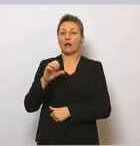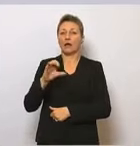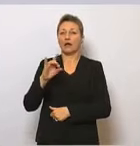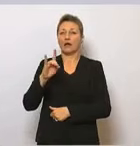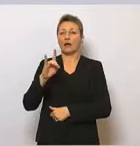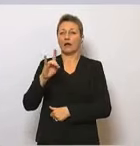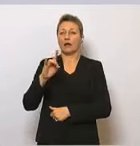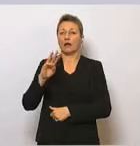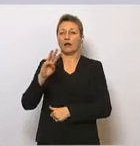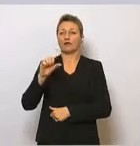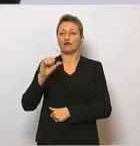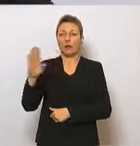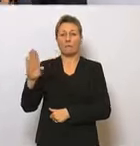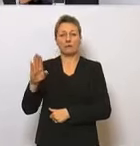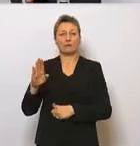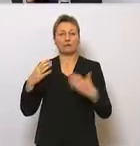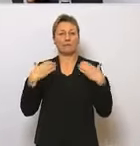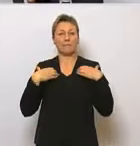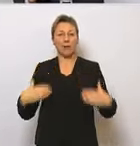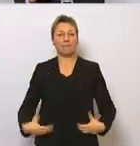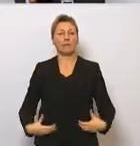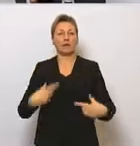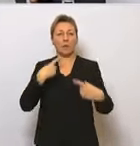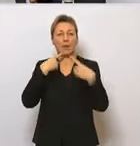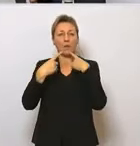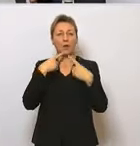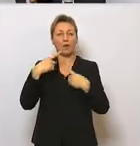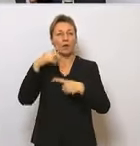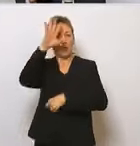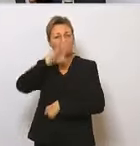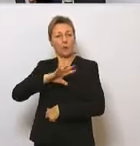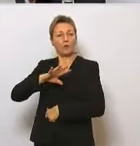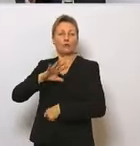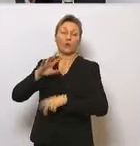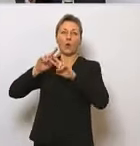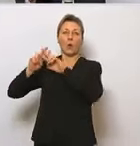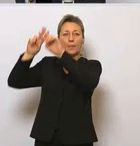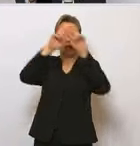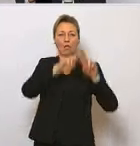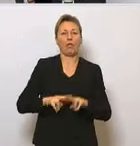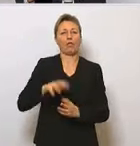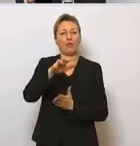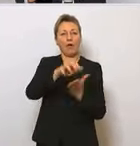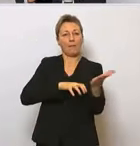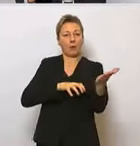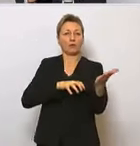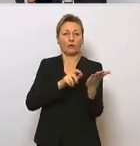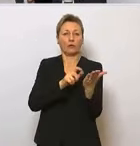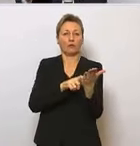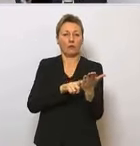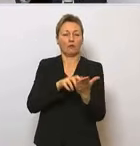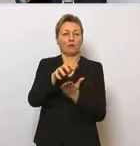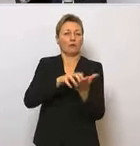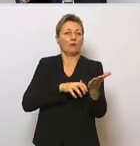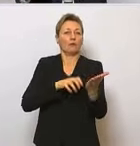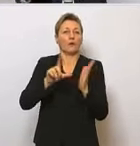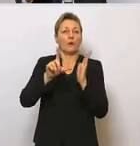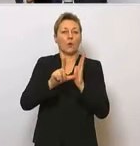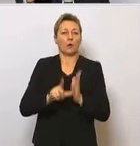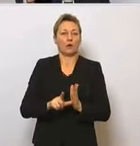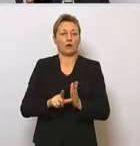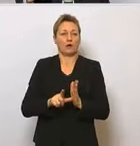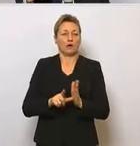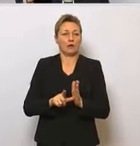du Parlement européen et qui a été rapporteur du texte de loi pour le Parlement européen. Monsieur